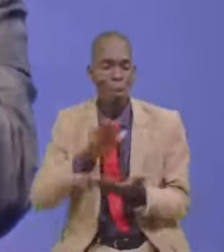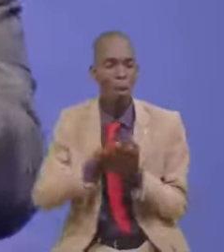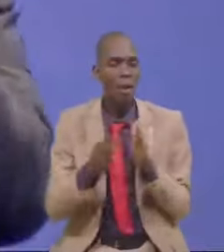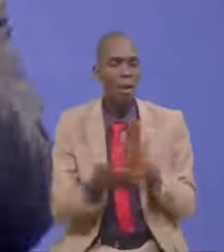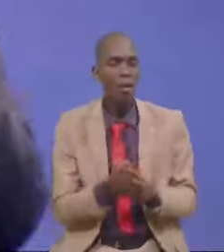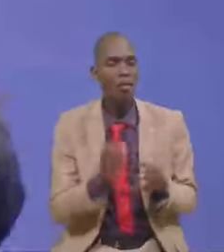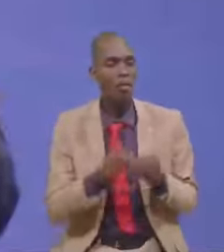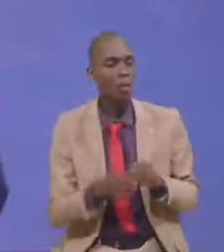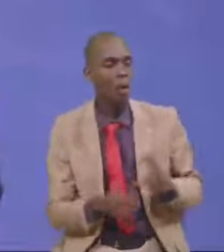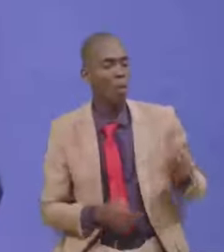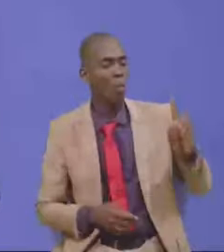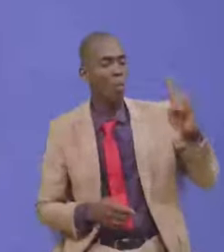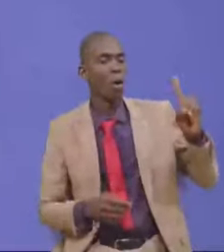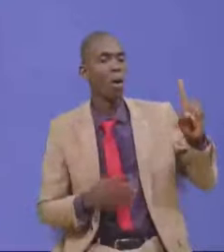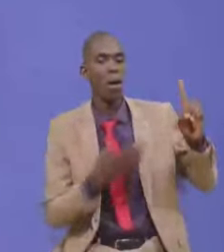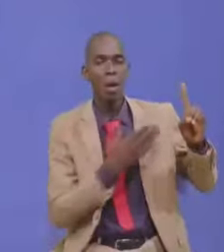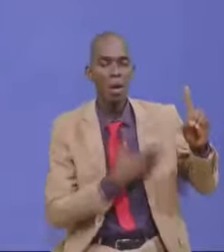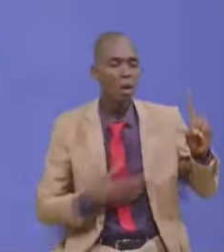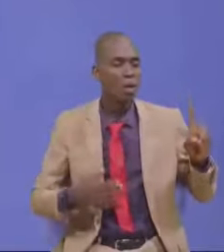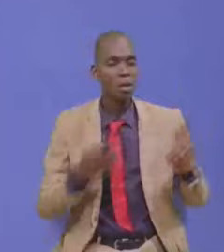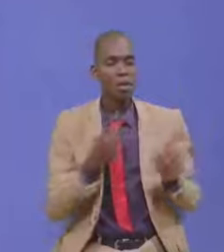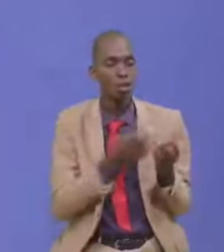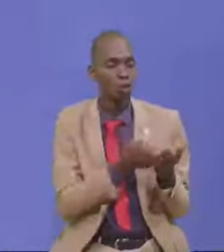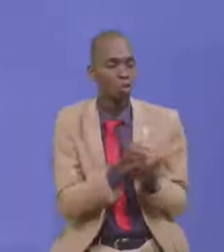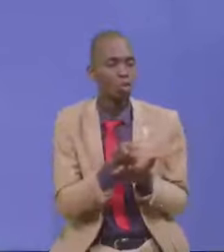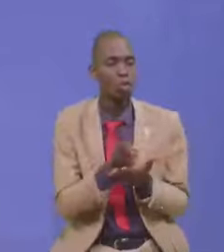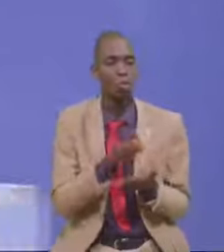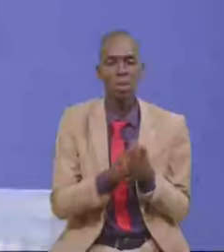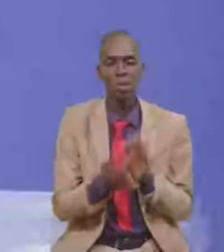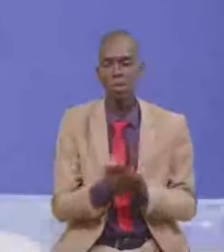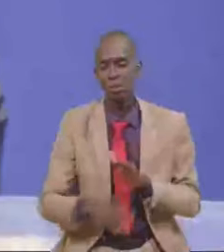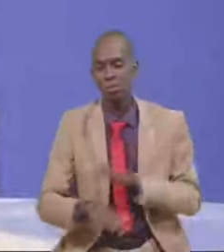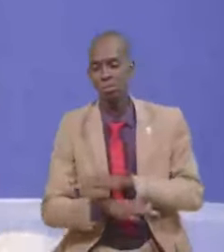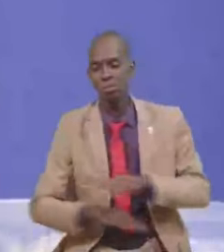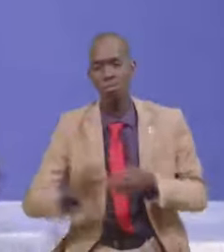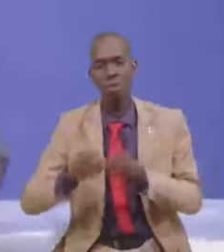Et Jézabel est venue, elle a pris la première place et la vérité a été reléguée au second plan.